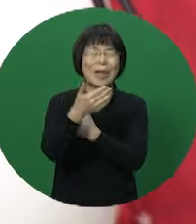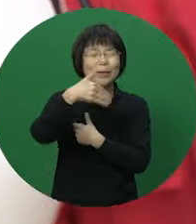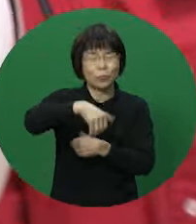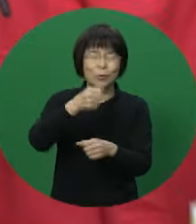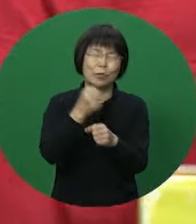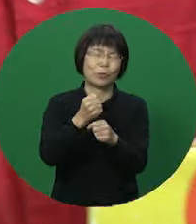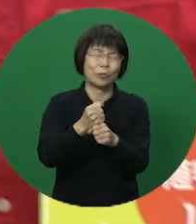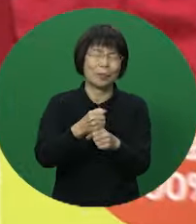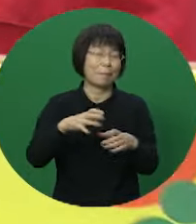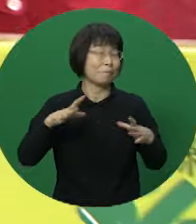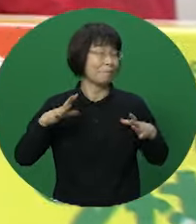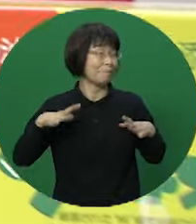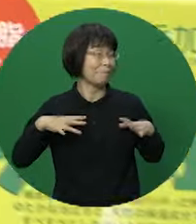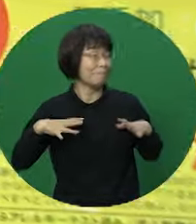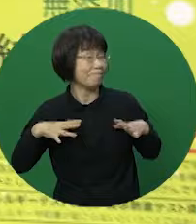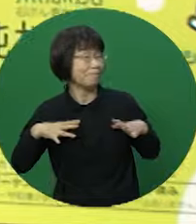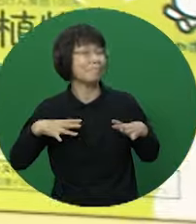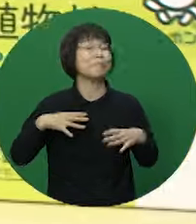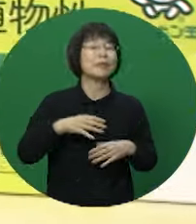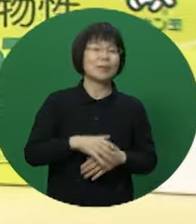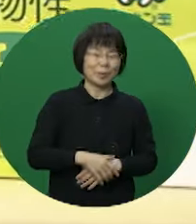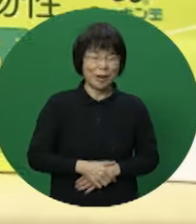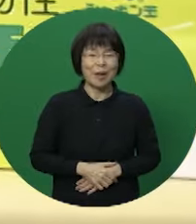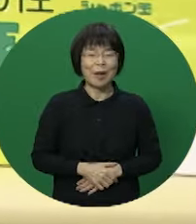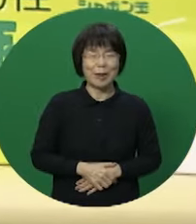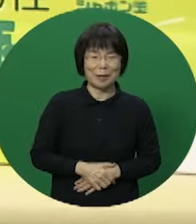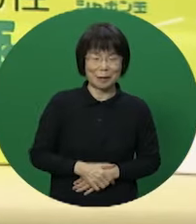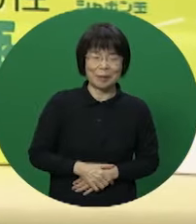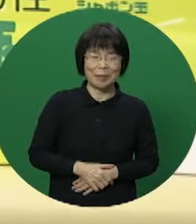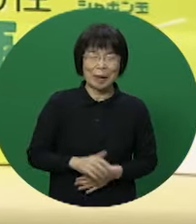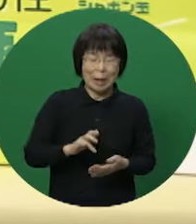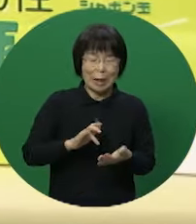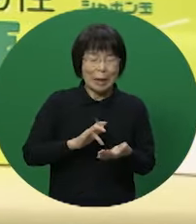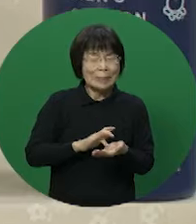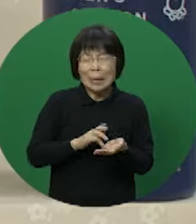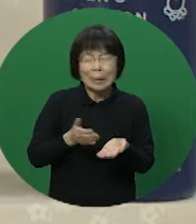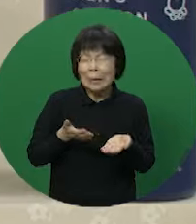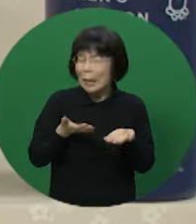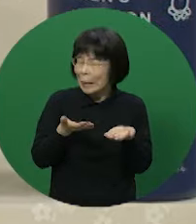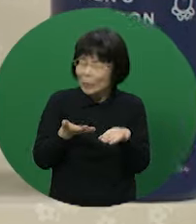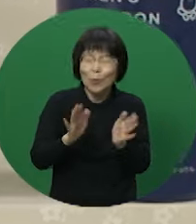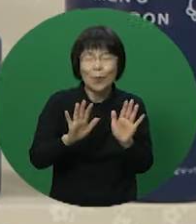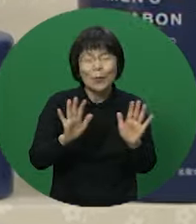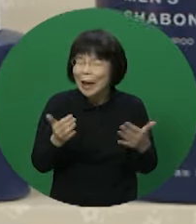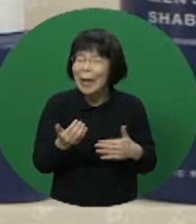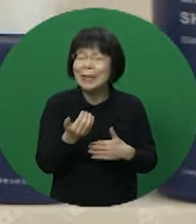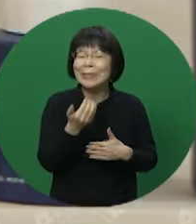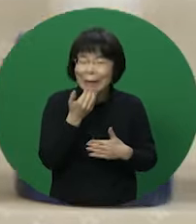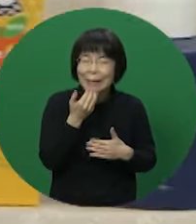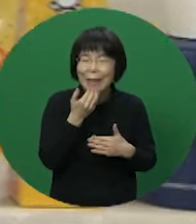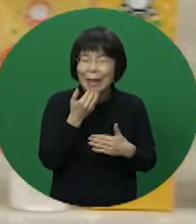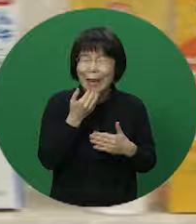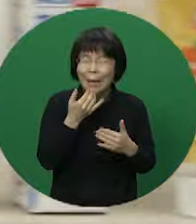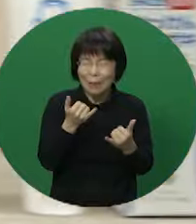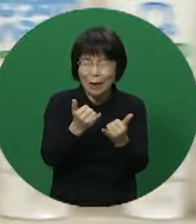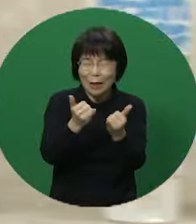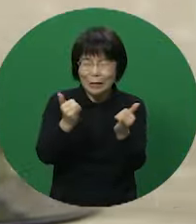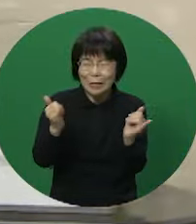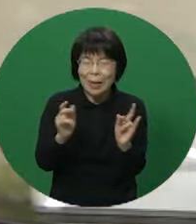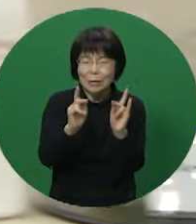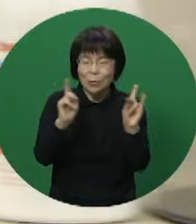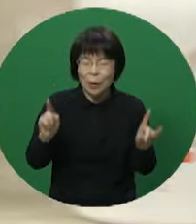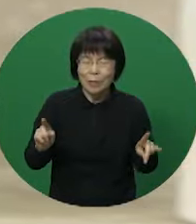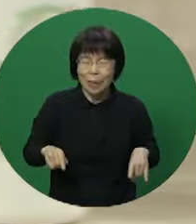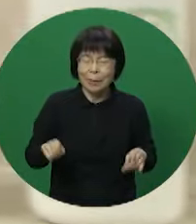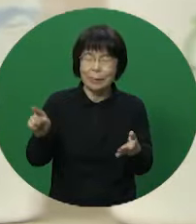しい石鹸系消火剤がここ北九州市で生まれたなんて誇らしいです。 シャボン玉石鹸は無添加石鹸を通して社会